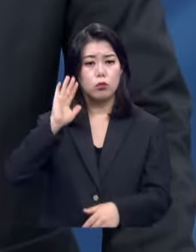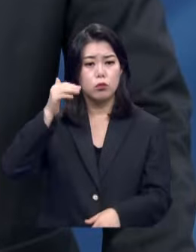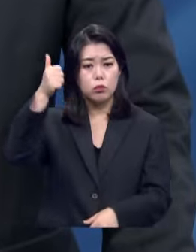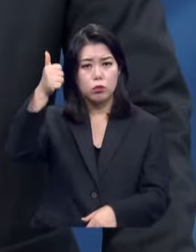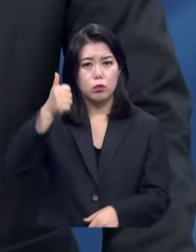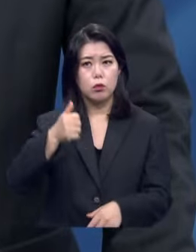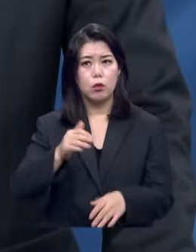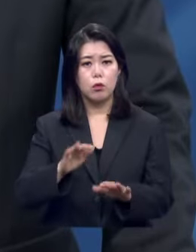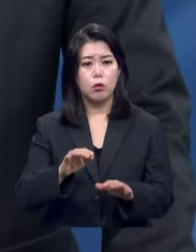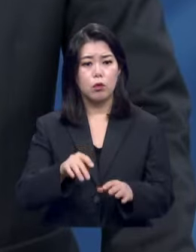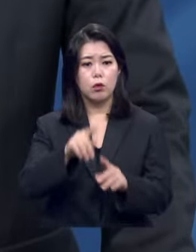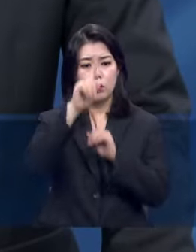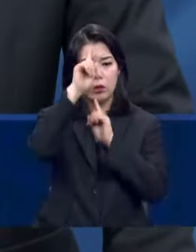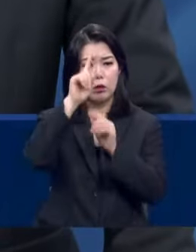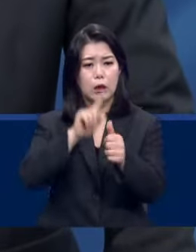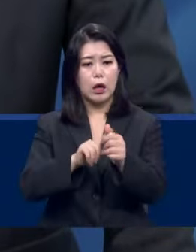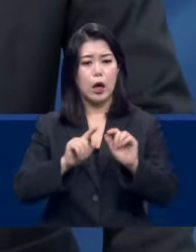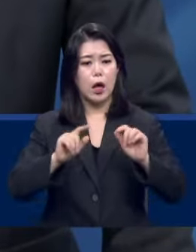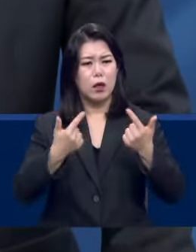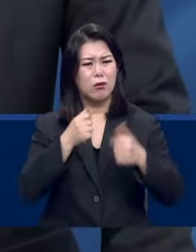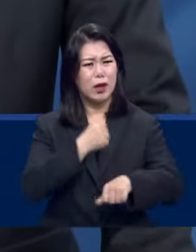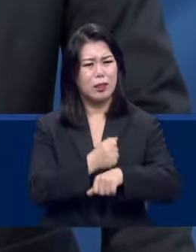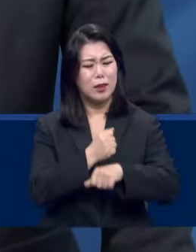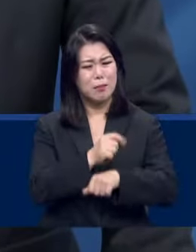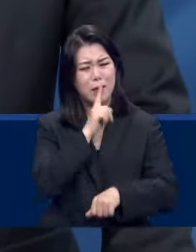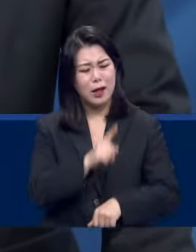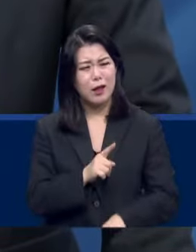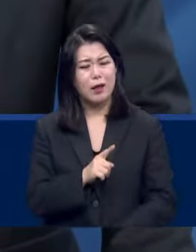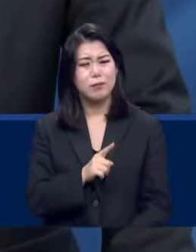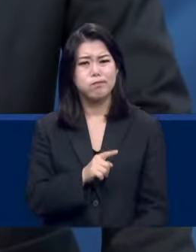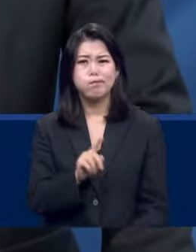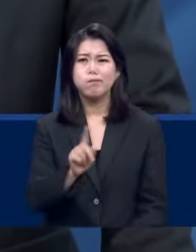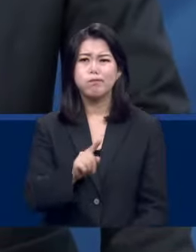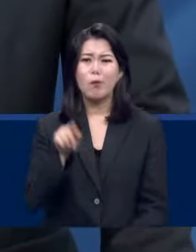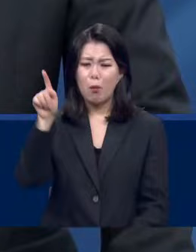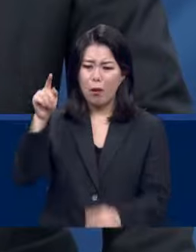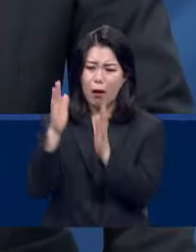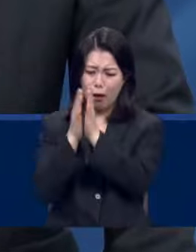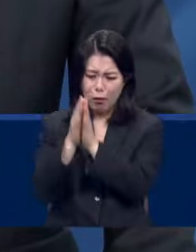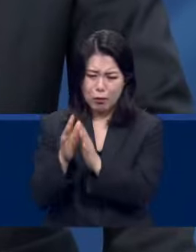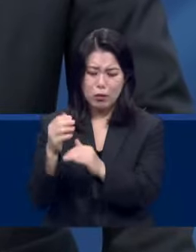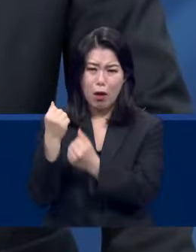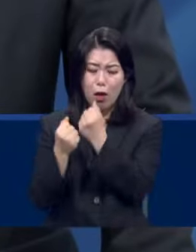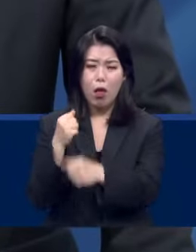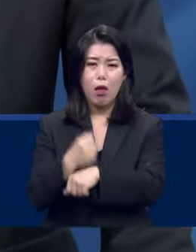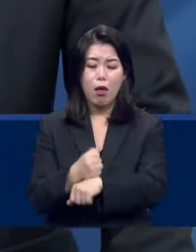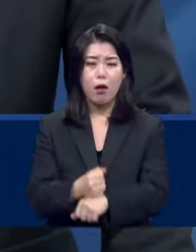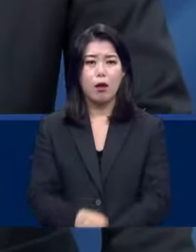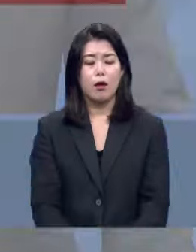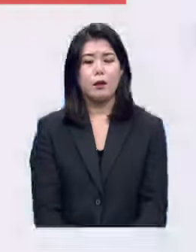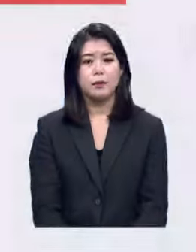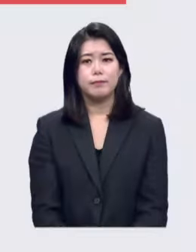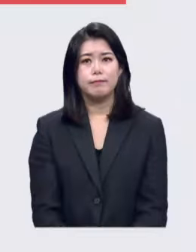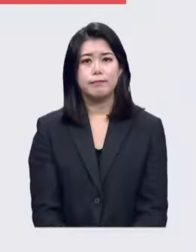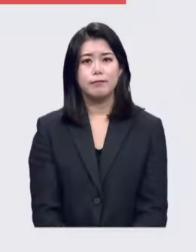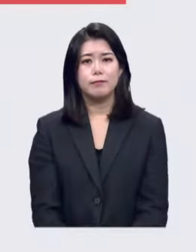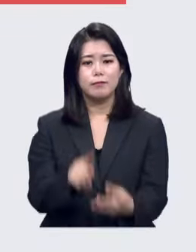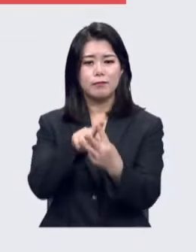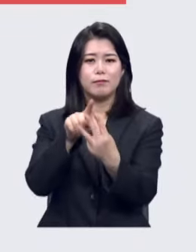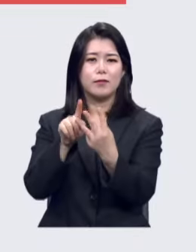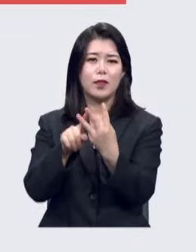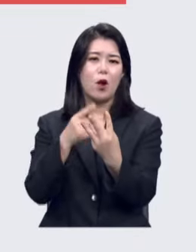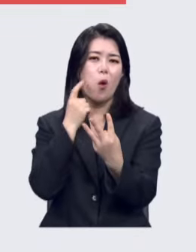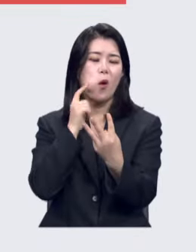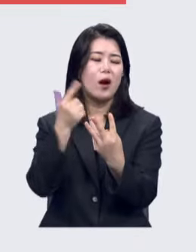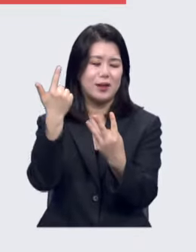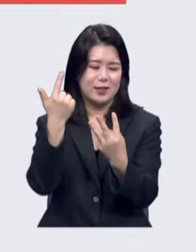이준석이 아니라고 했잖아라고 얘기하는 건 좀 아니지 않습니까 당신들 건 당신들이 해명하세요 뭐 이런 취지 얘기를 하고 있습니다 전 셋다 거짓말을